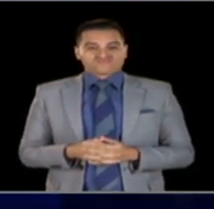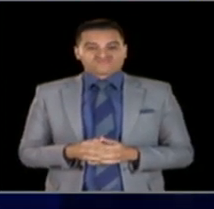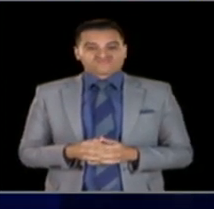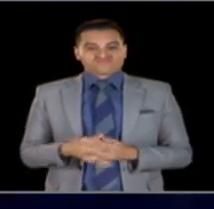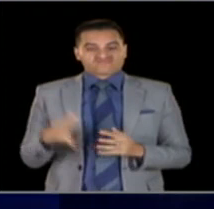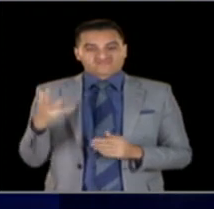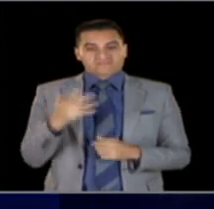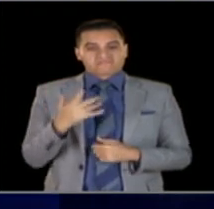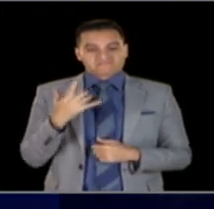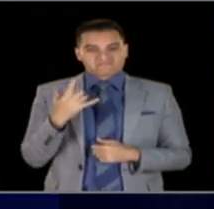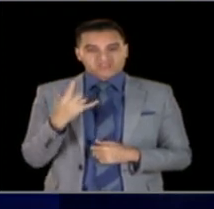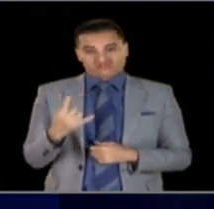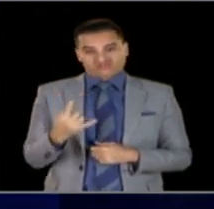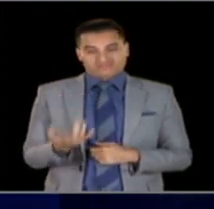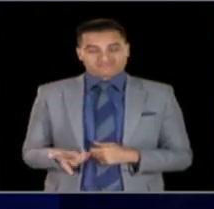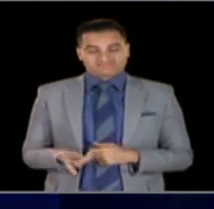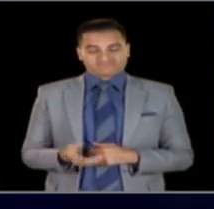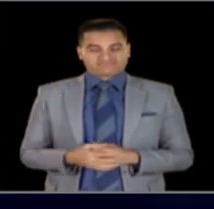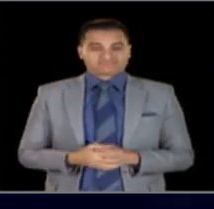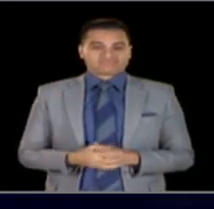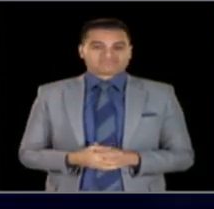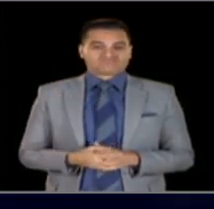عشرة. كام بقى؟ هم عشرة